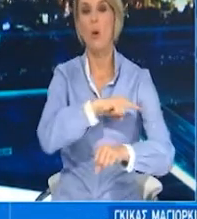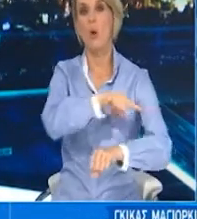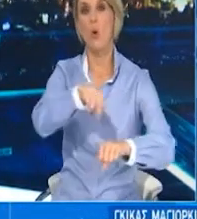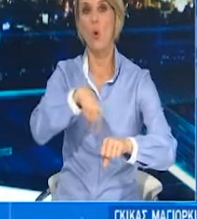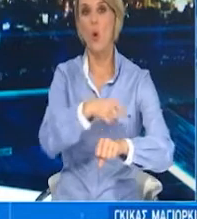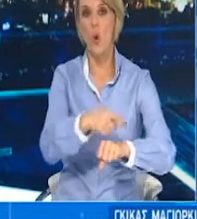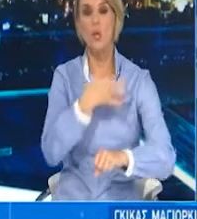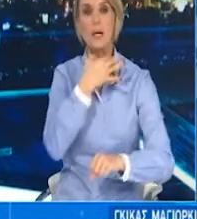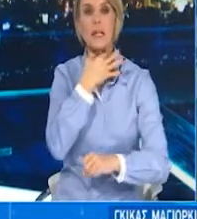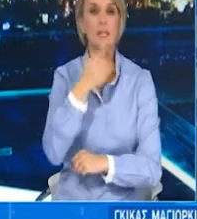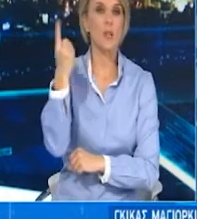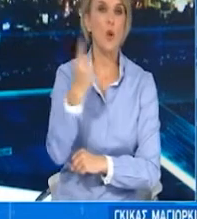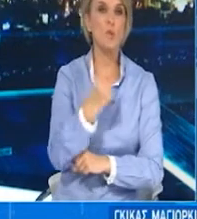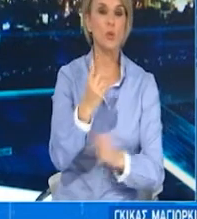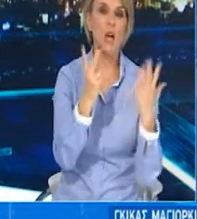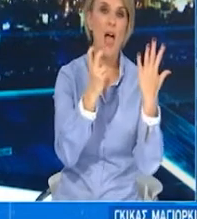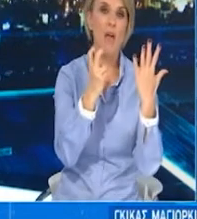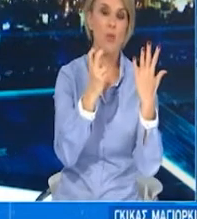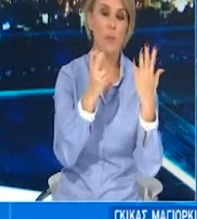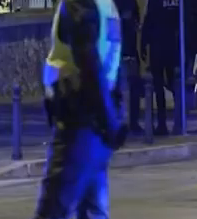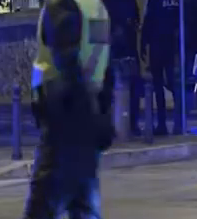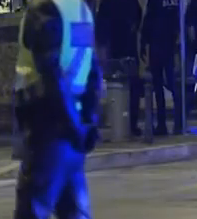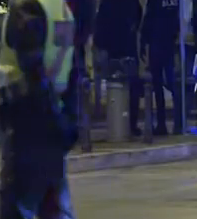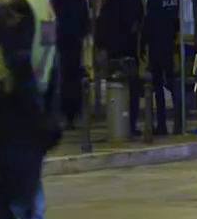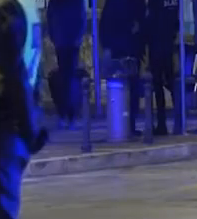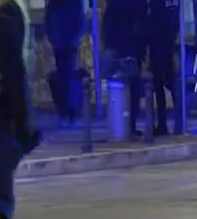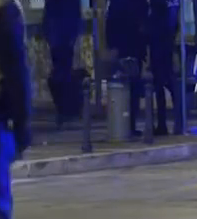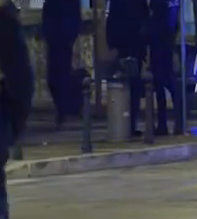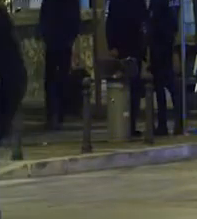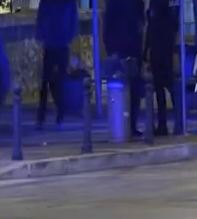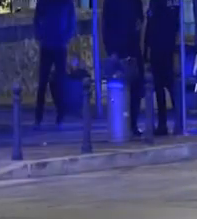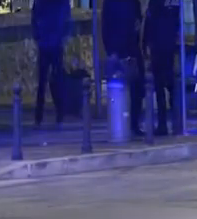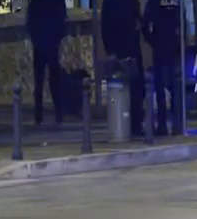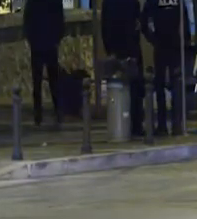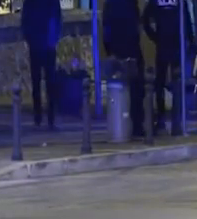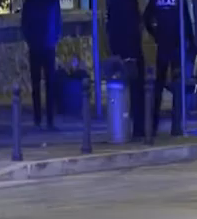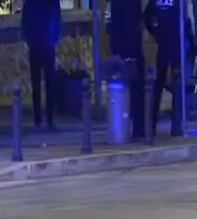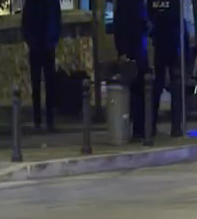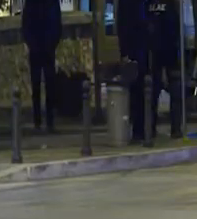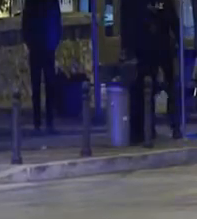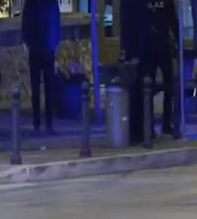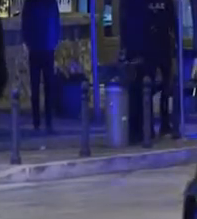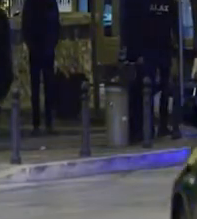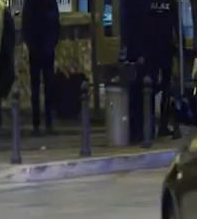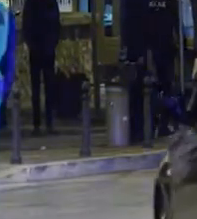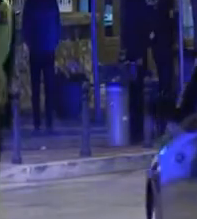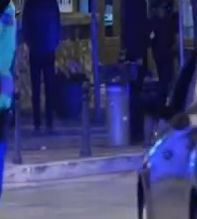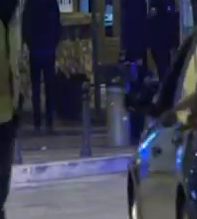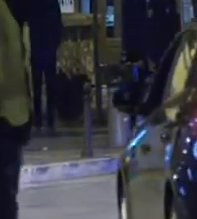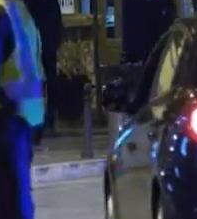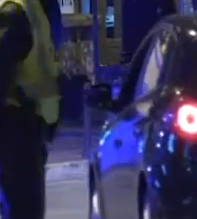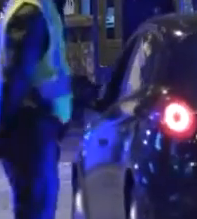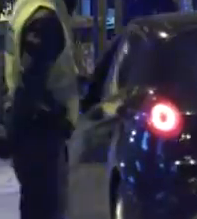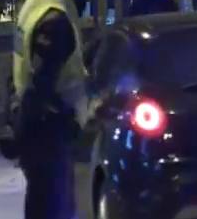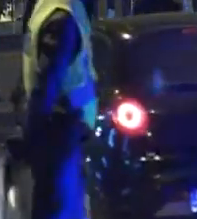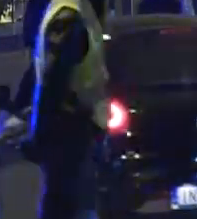του κόσμου που θα έχει εμβολιαστεί ξεπεράσει τουλάχιστον το 50%. Στην παράταση του lockdown σε κάποιες περιοχές όπως ο Ασπρόπυργος, η Ελευσίνα